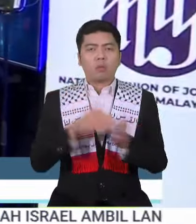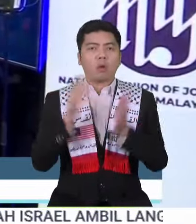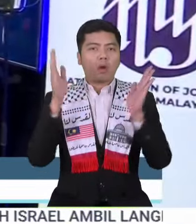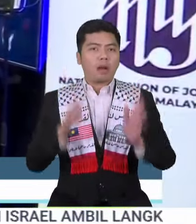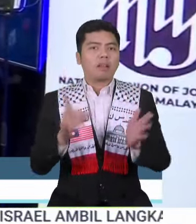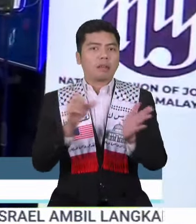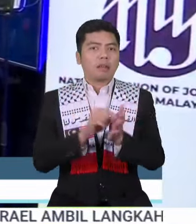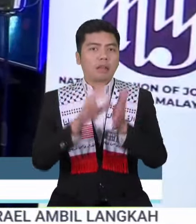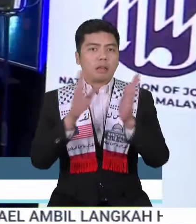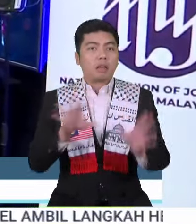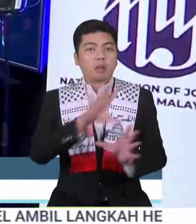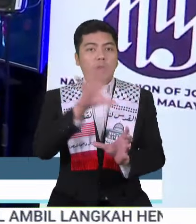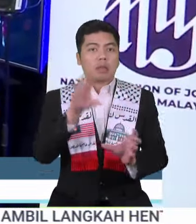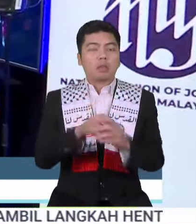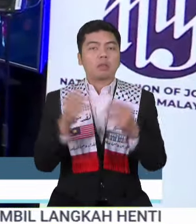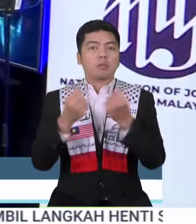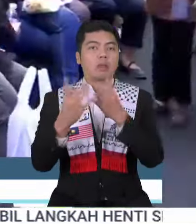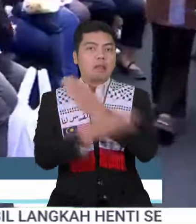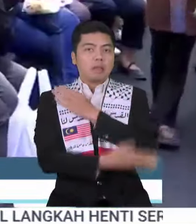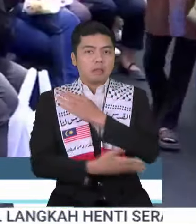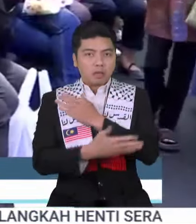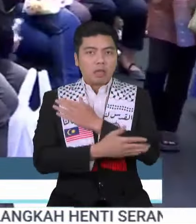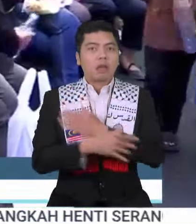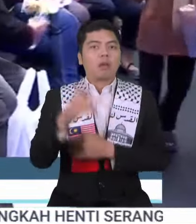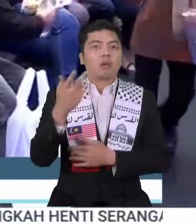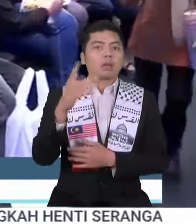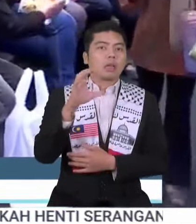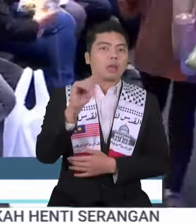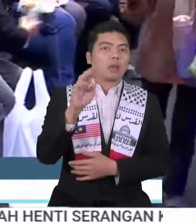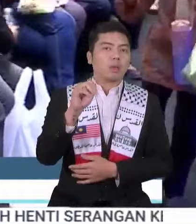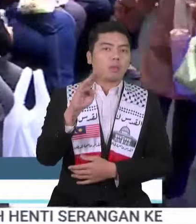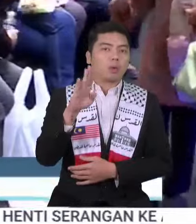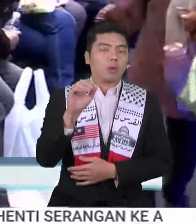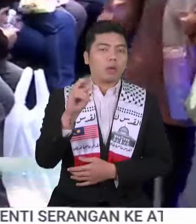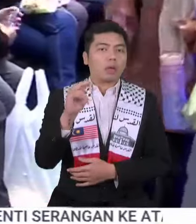lebih 11 negara iaitu Kemboja, Indonesia, Jepun,